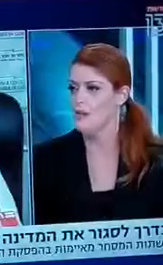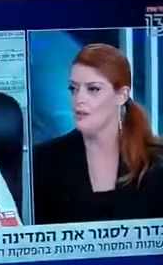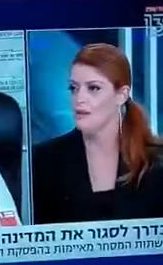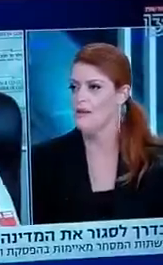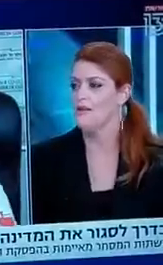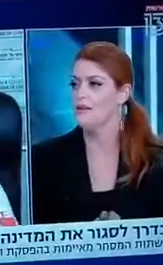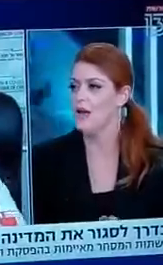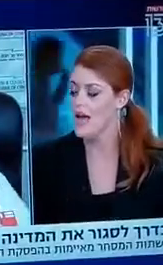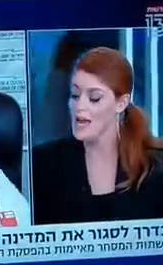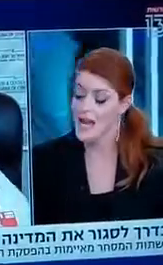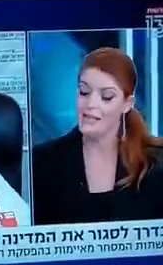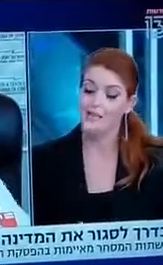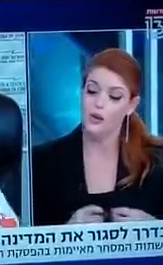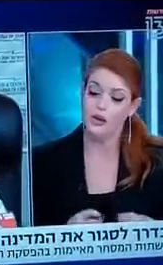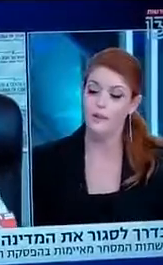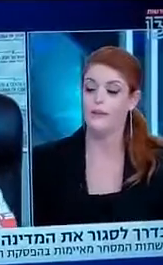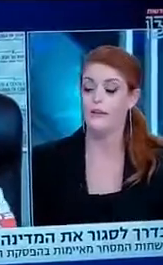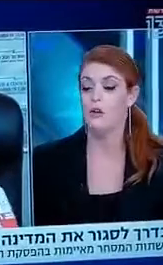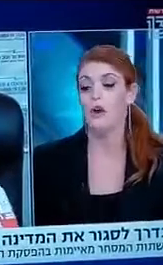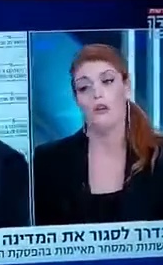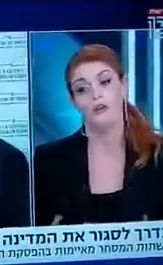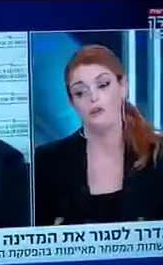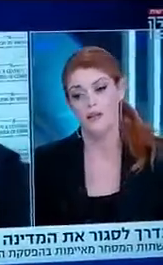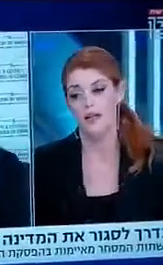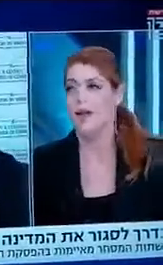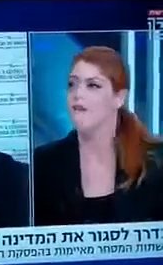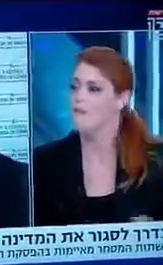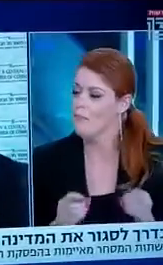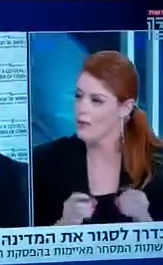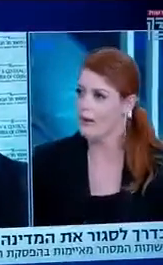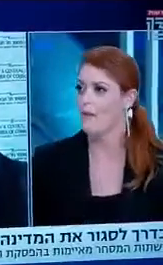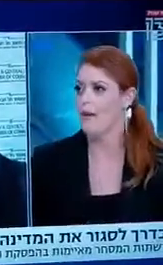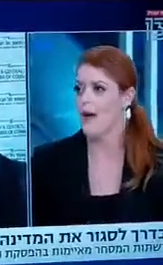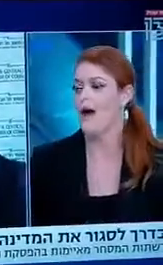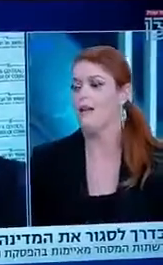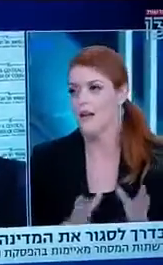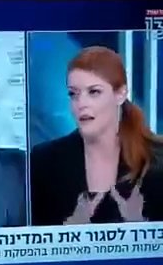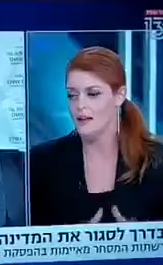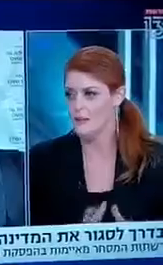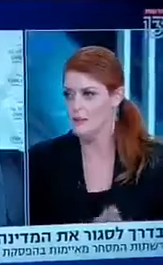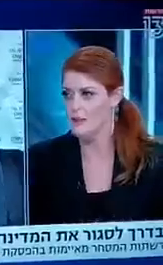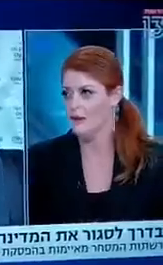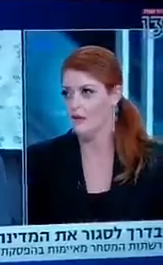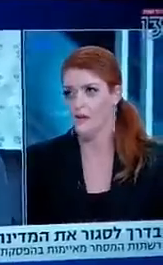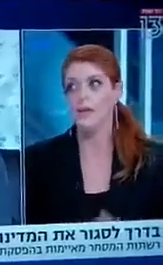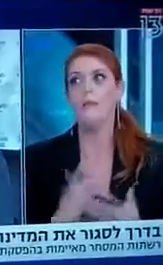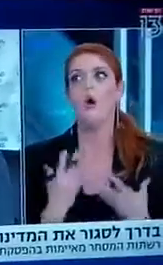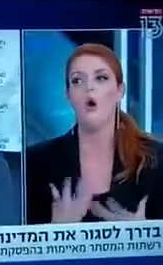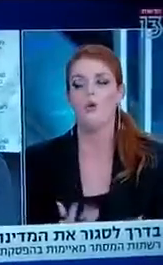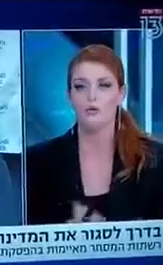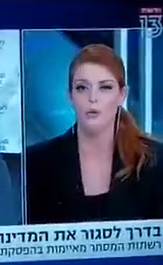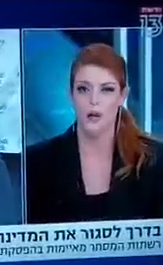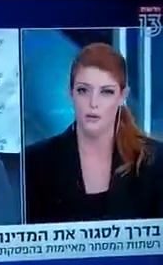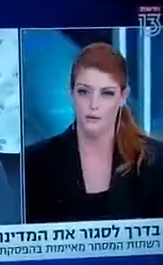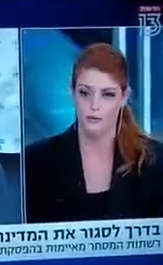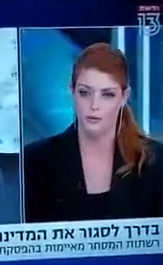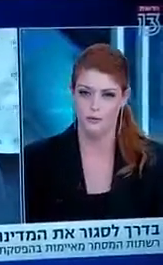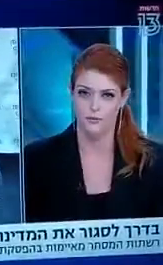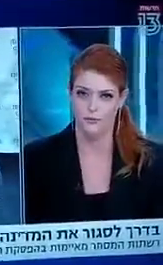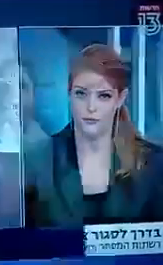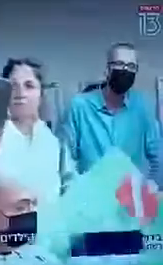של המסחר במדינת ישראל. סוגרים את החנויות. סוגרים את החנויות, אני לא יודעת אם זה יקרה, אבל בואי נראה ביחד קטע ממסיבת העיתונאים המאוד טעונה